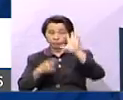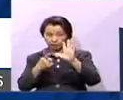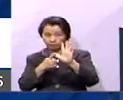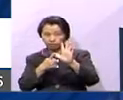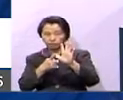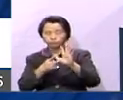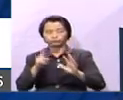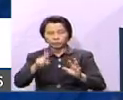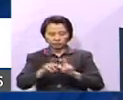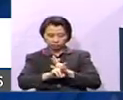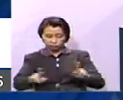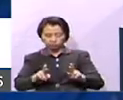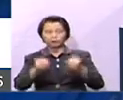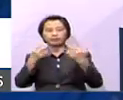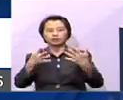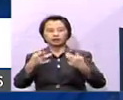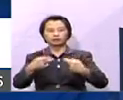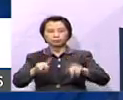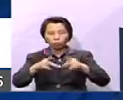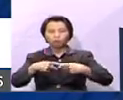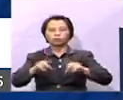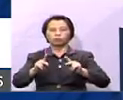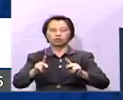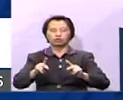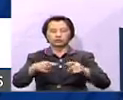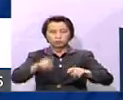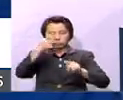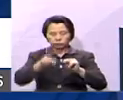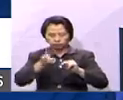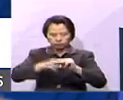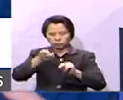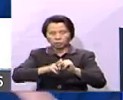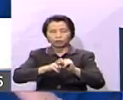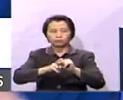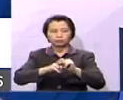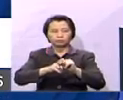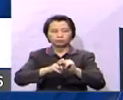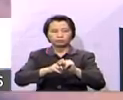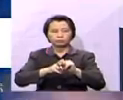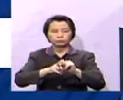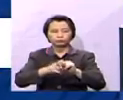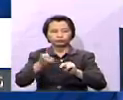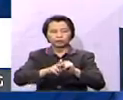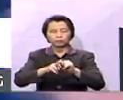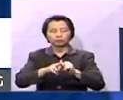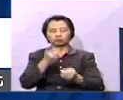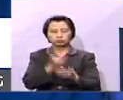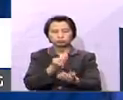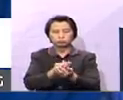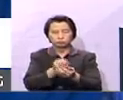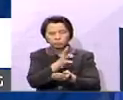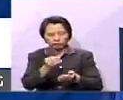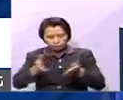disediakan ya banyak ruang-ruang dan peluang untuk penambah penambah sumber pendapatan